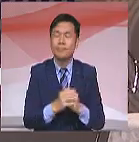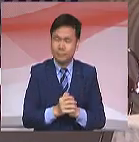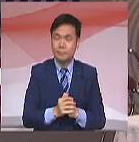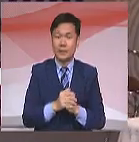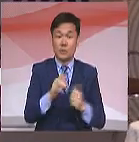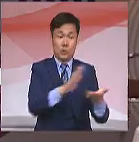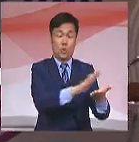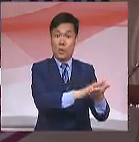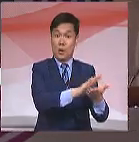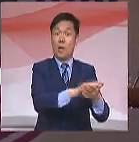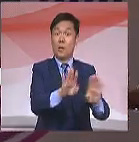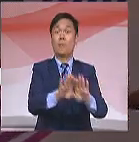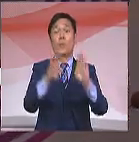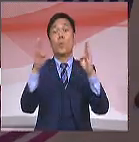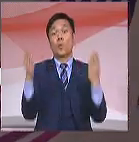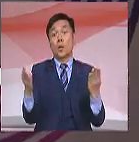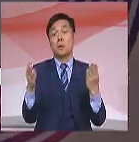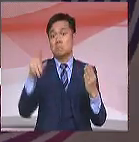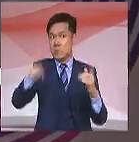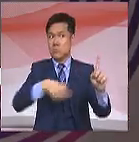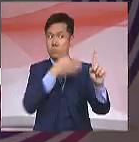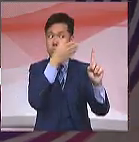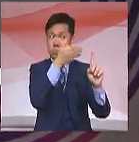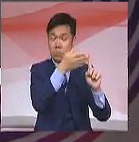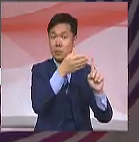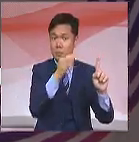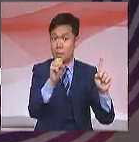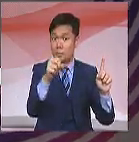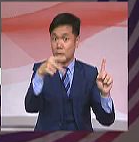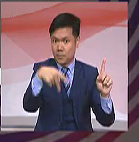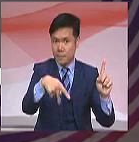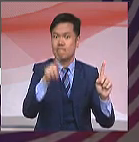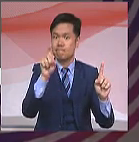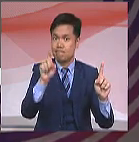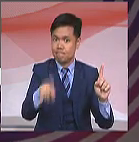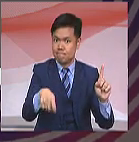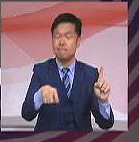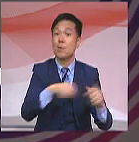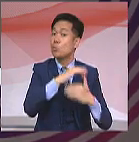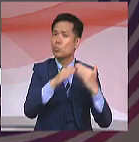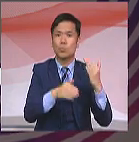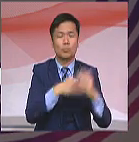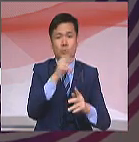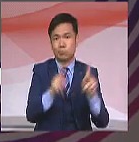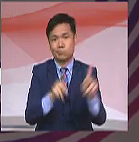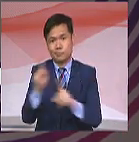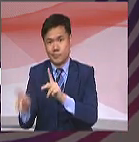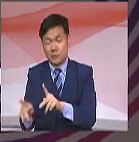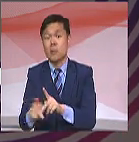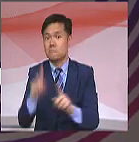dalam keadaan di mana SOP mestilah dipatuhi oleh semua pihak